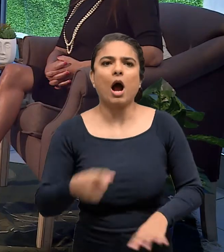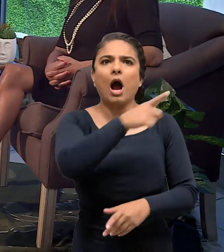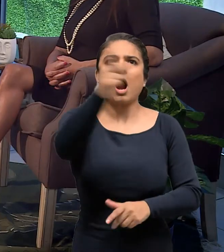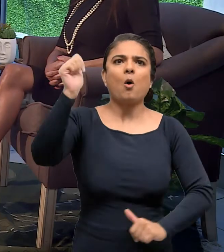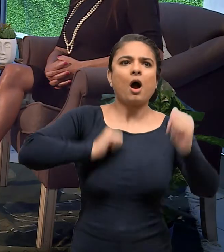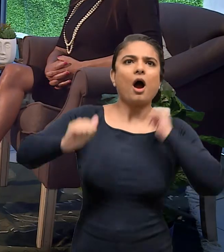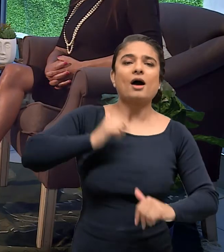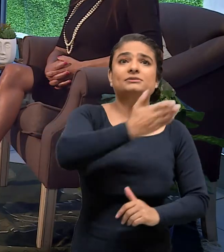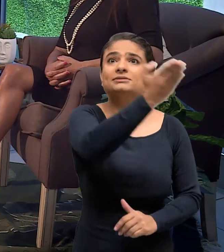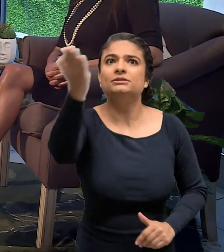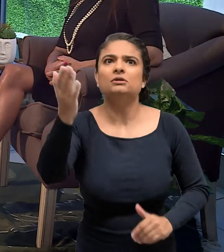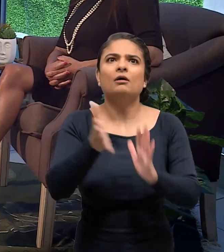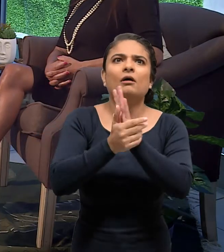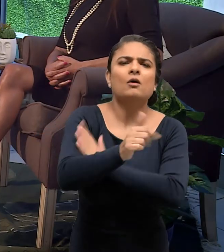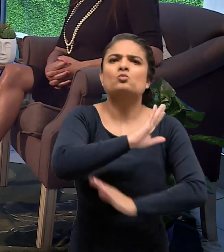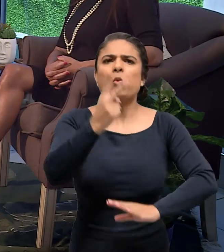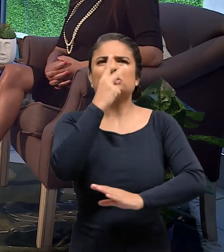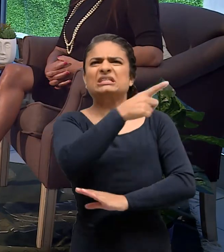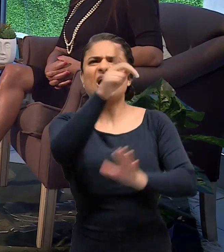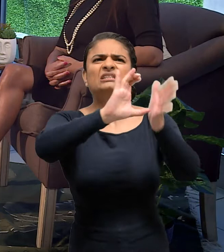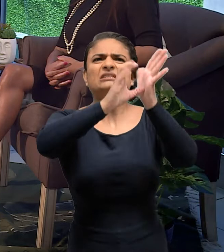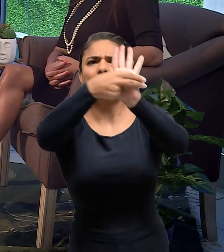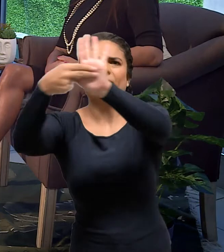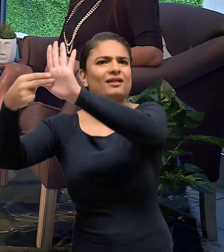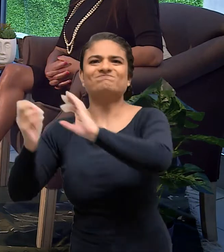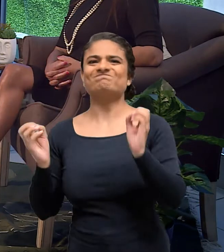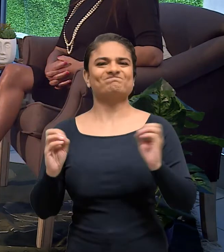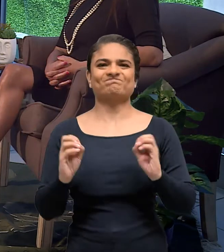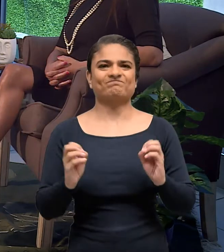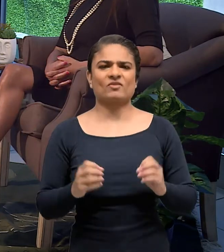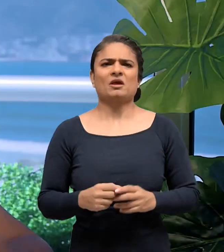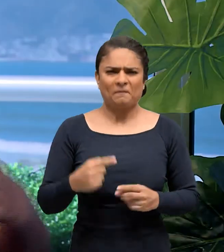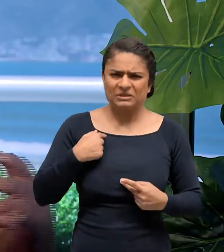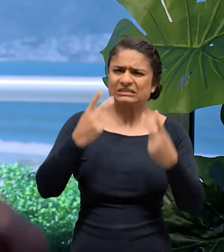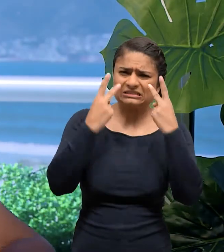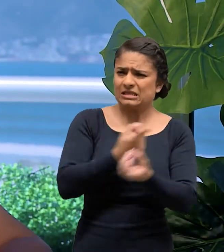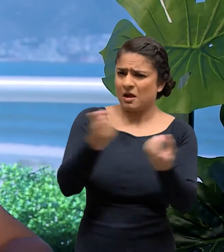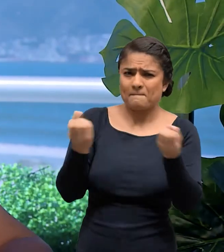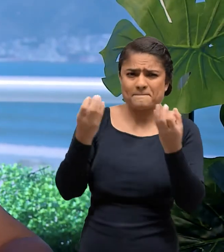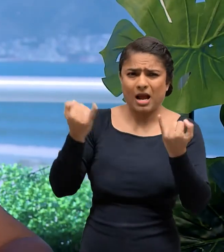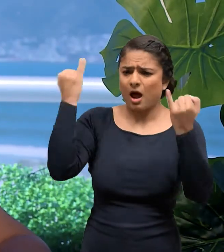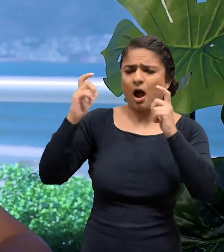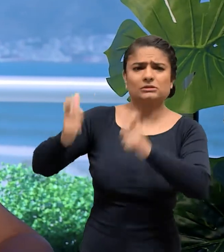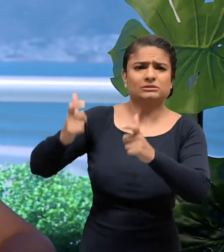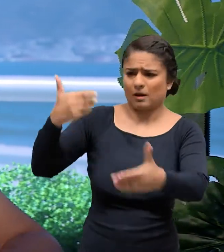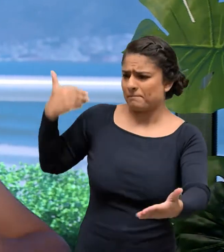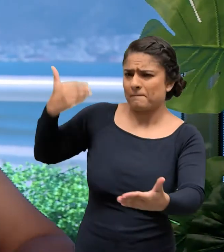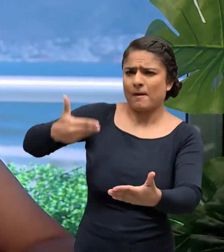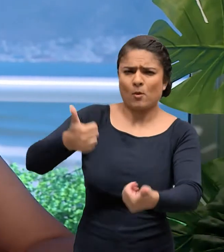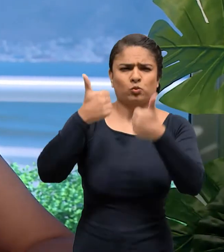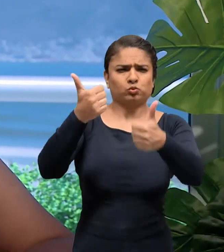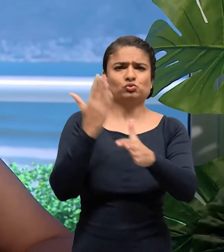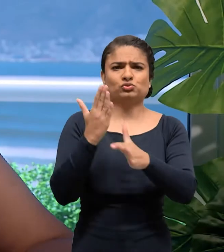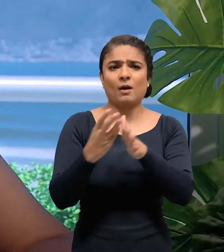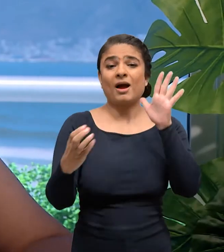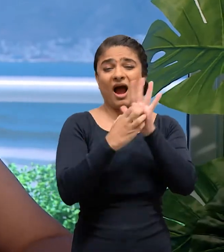I'd really like to continue this conversation and find out more about the work that is being done at the ArtsCape, but we're first going to an ad break. Bly net waar julle